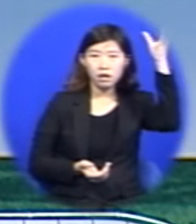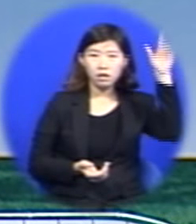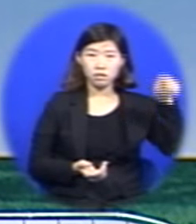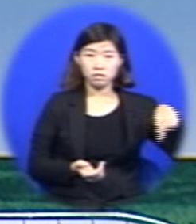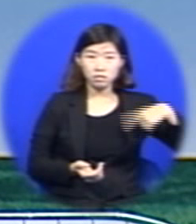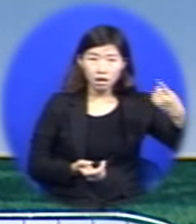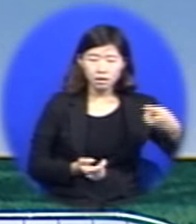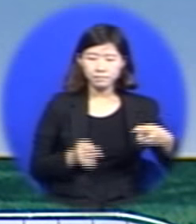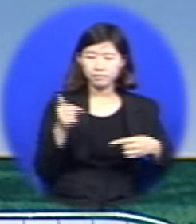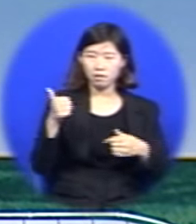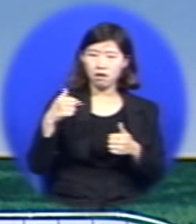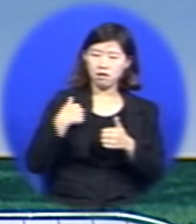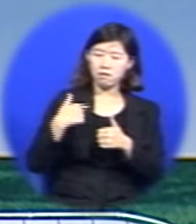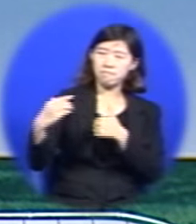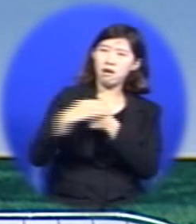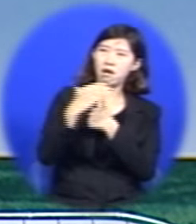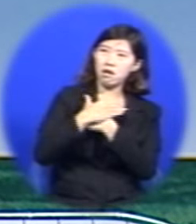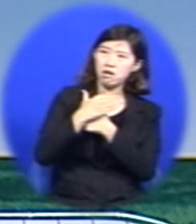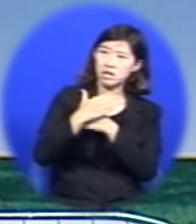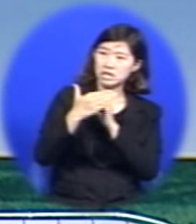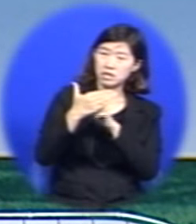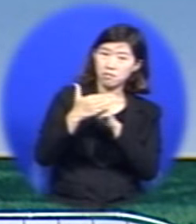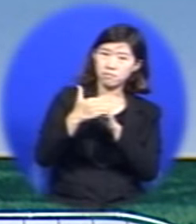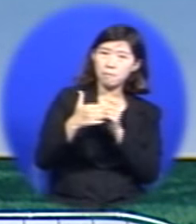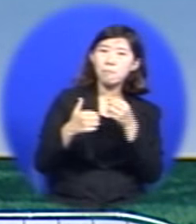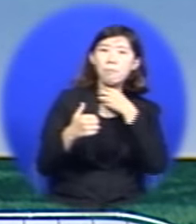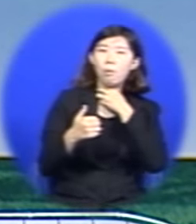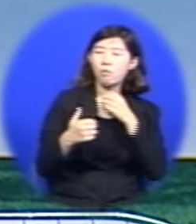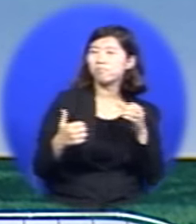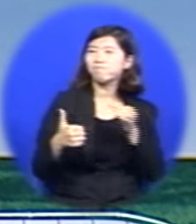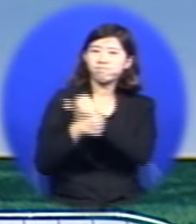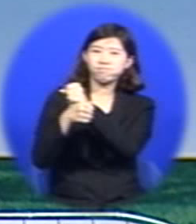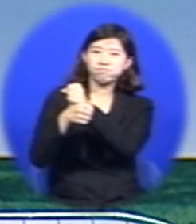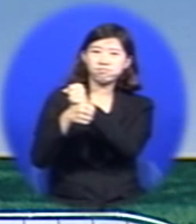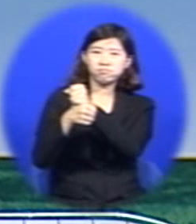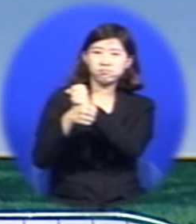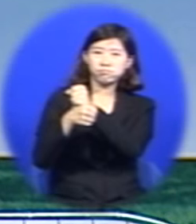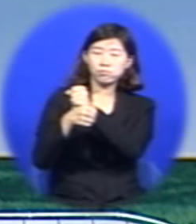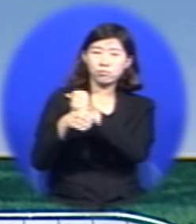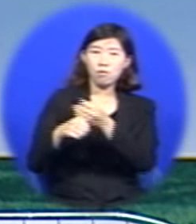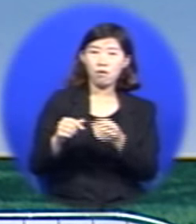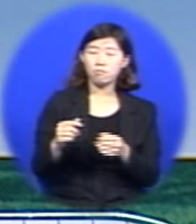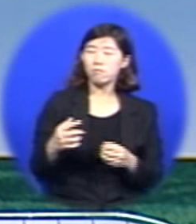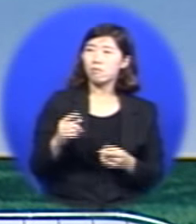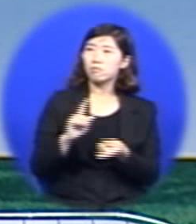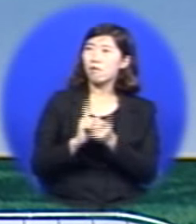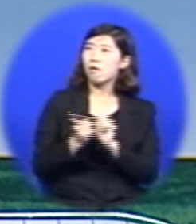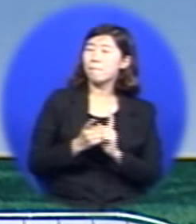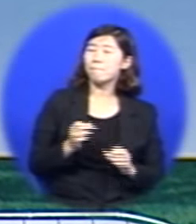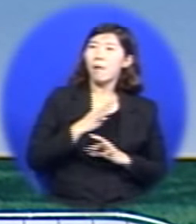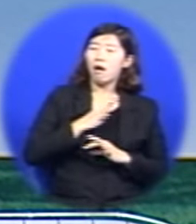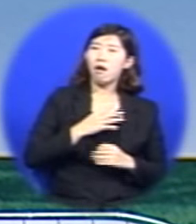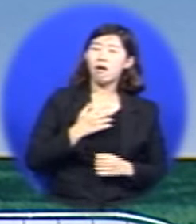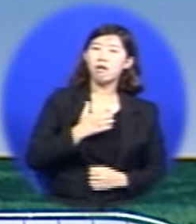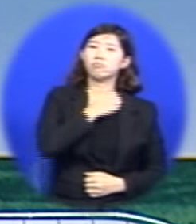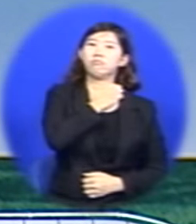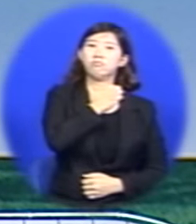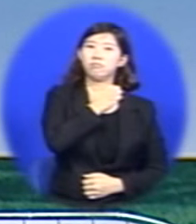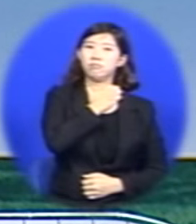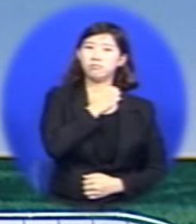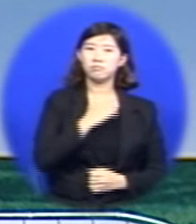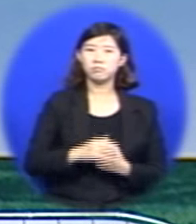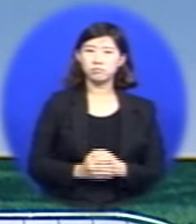이 게리슨을 목을 움켜쥐었습니다. 둘 다 깜짝 놀랐어요. 게리슨 존스도 깜짝